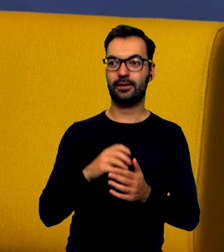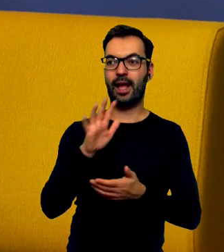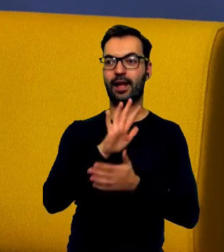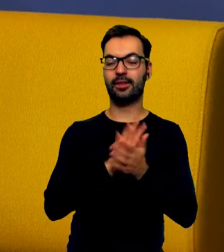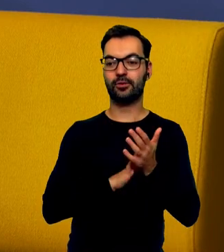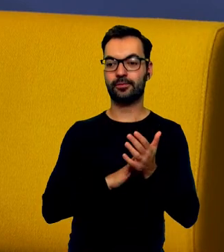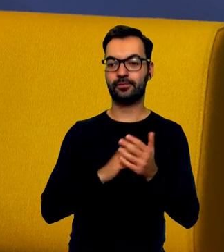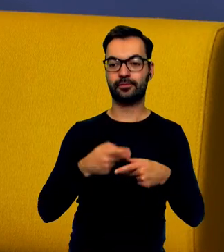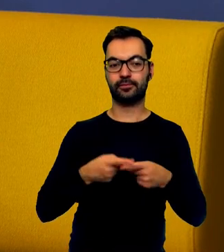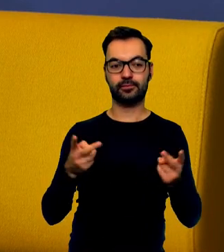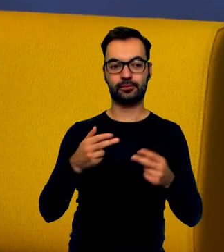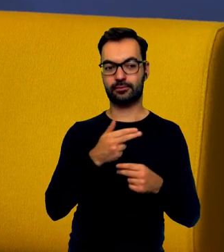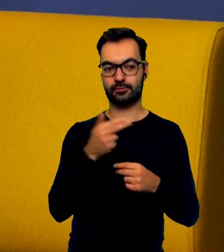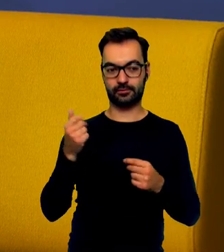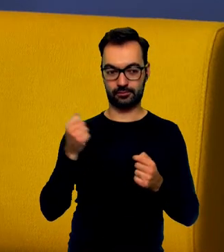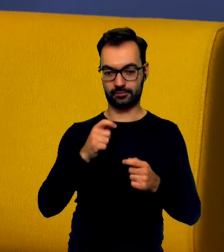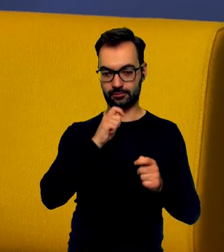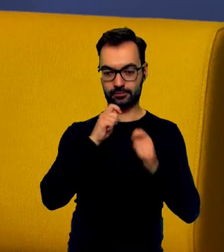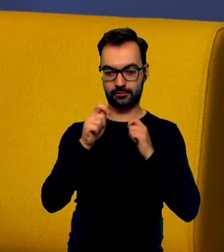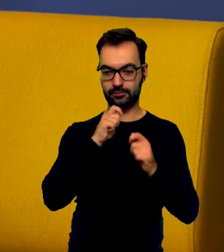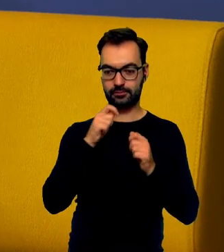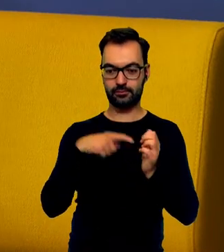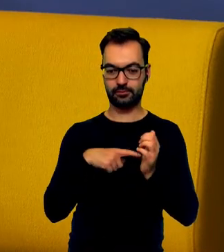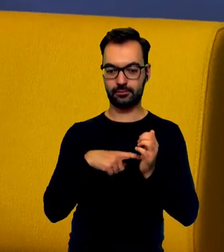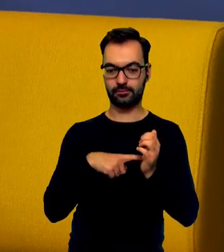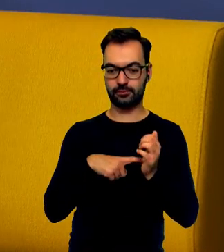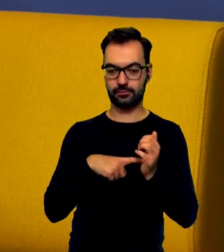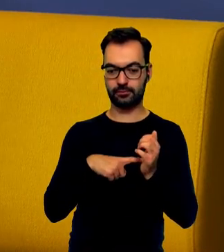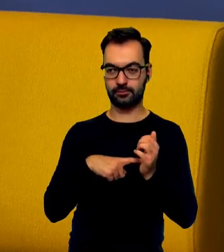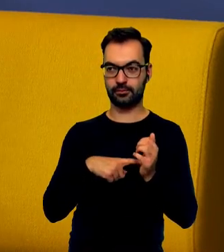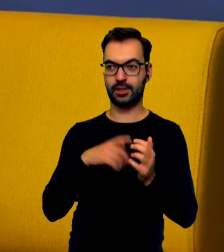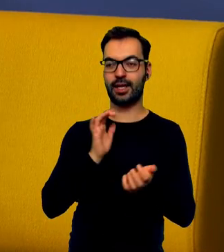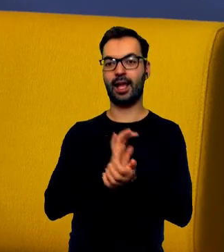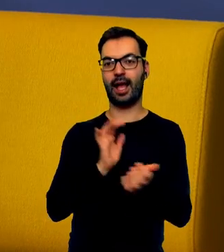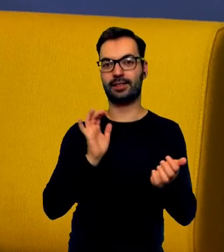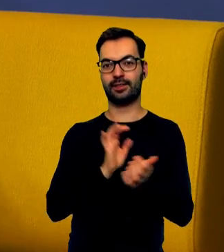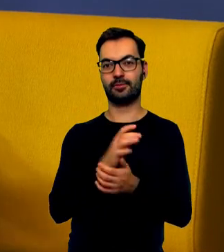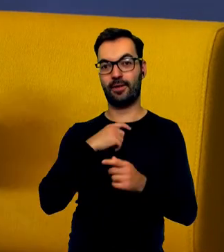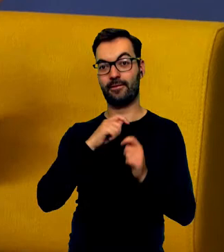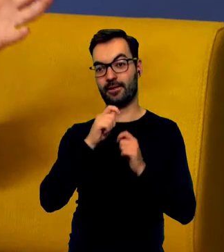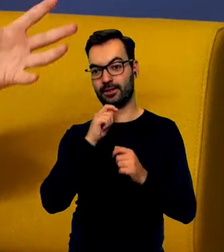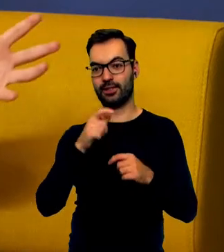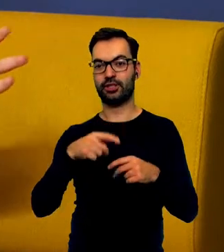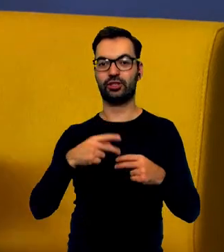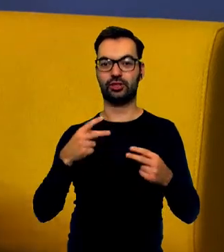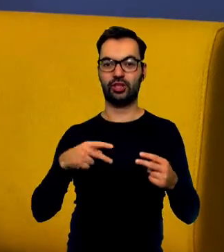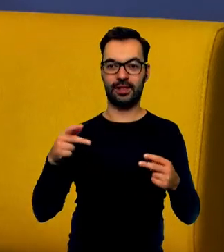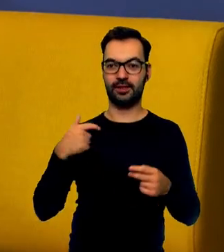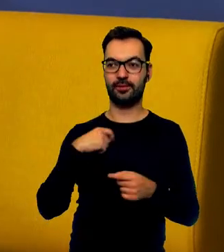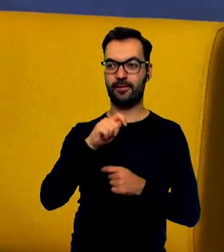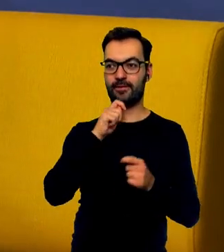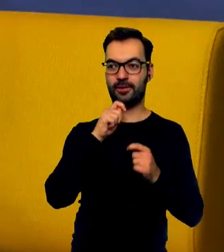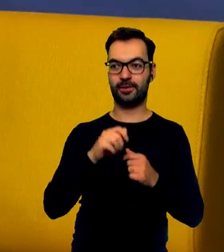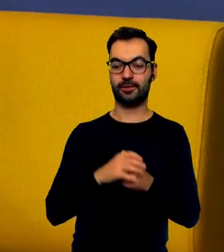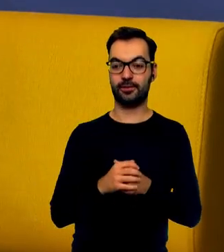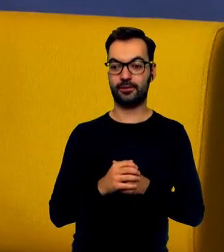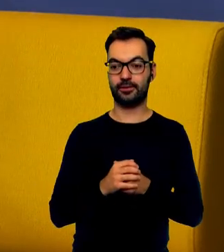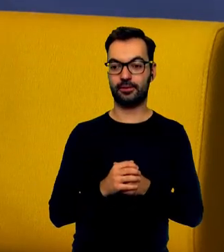felieton dotyczący pewnego głośnego wywiadu w jednej z gazet, w pewnym dzienniku